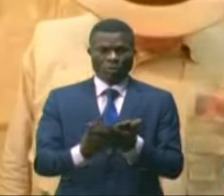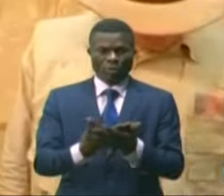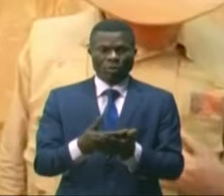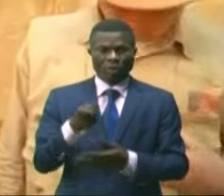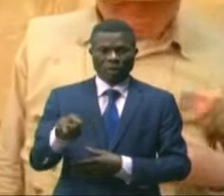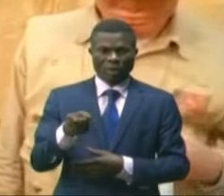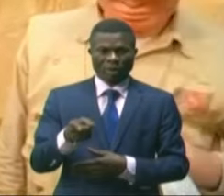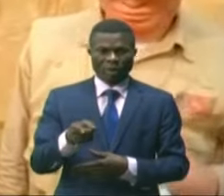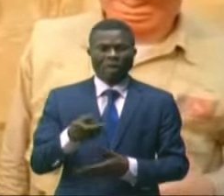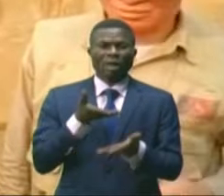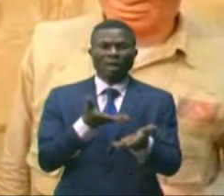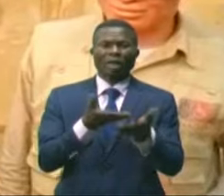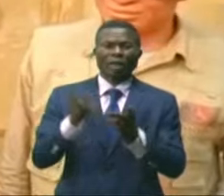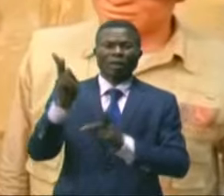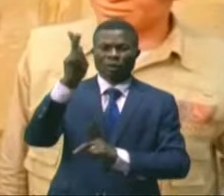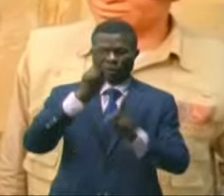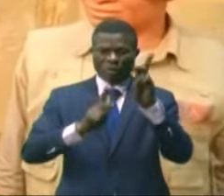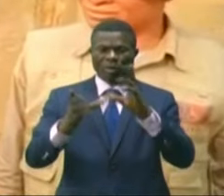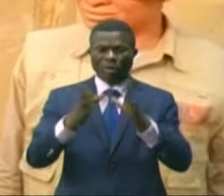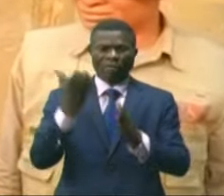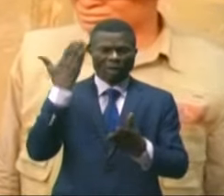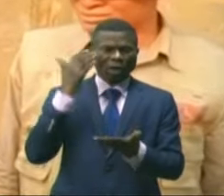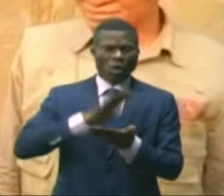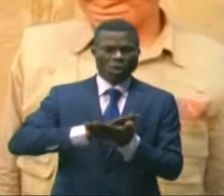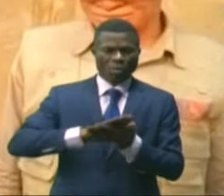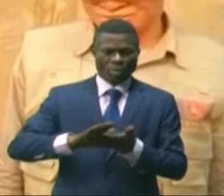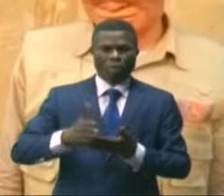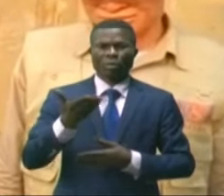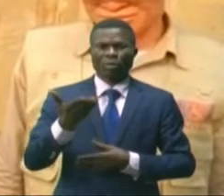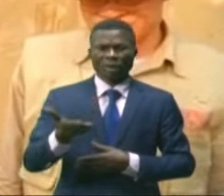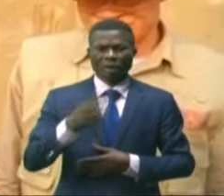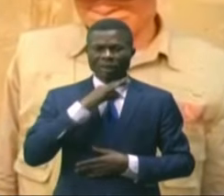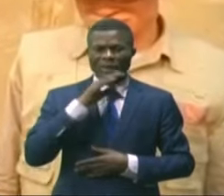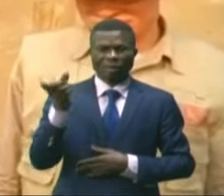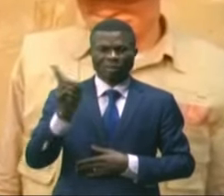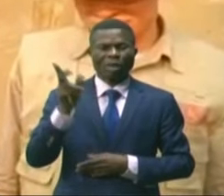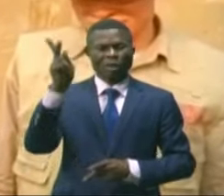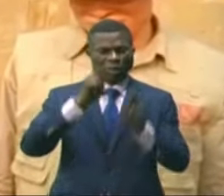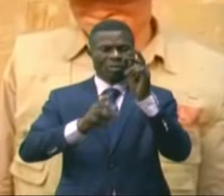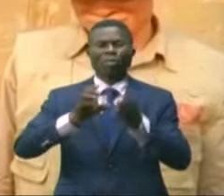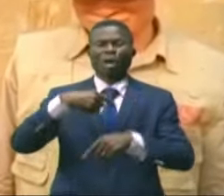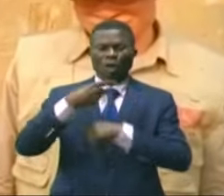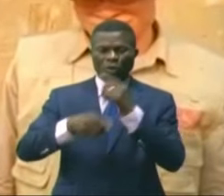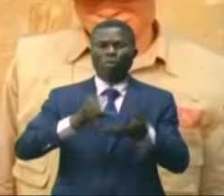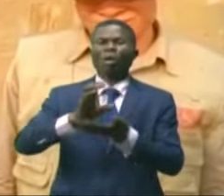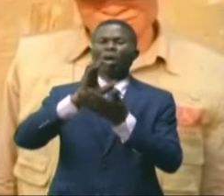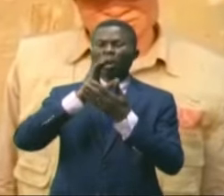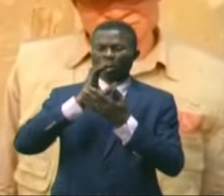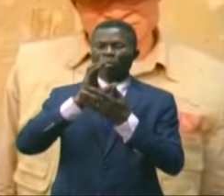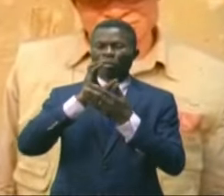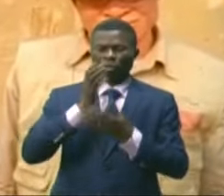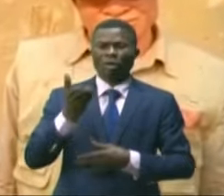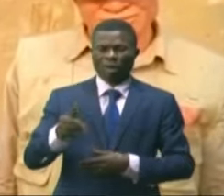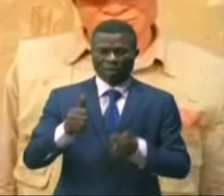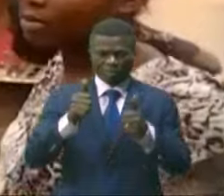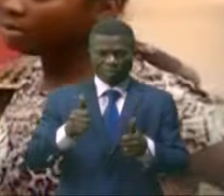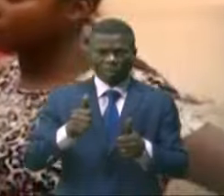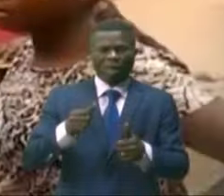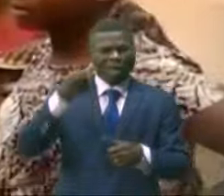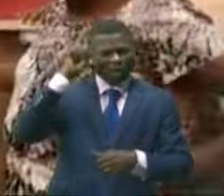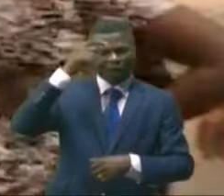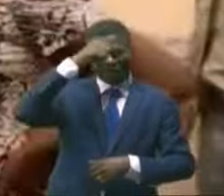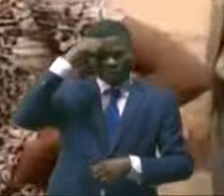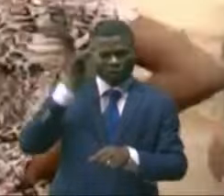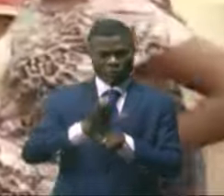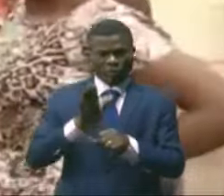parce qu'il a servi la population avec cette eau que la population centre-kassaïen souffrait beaucoup.